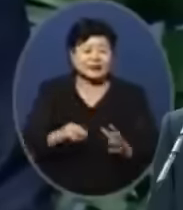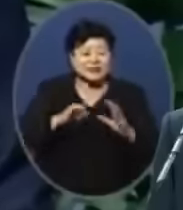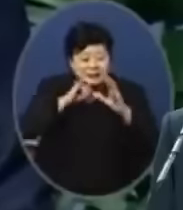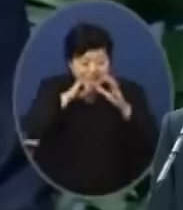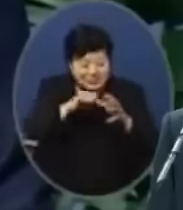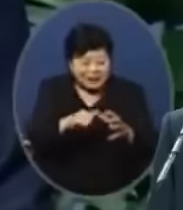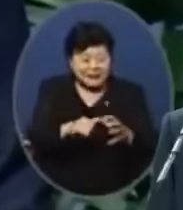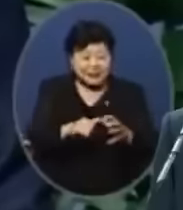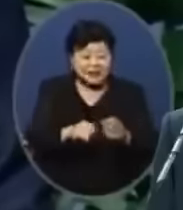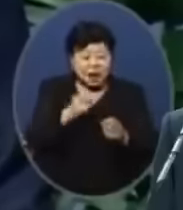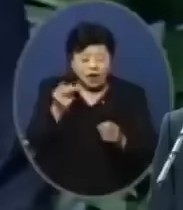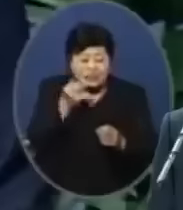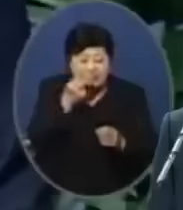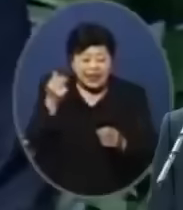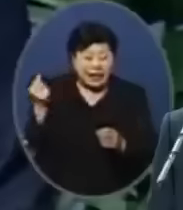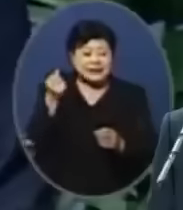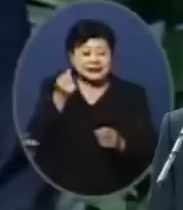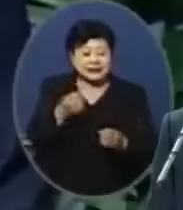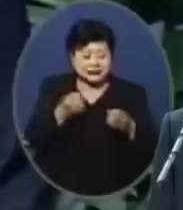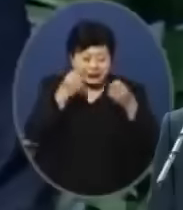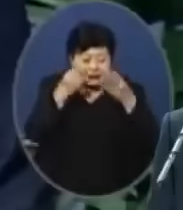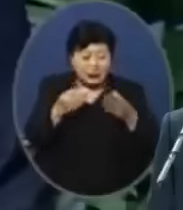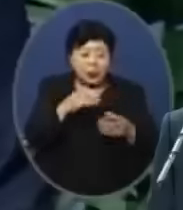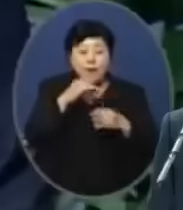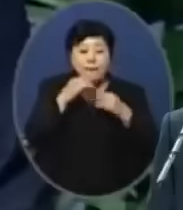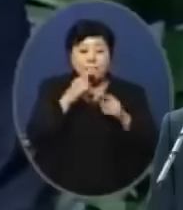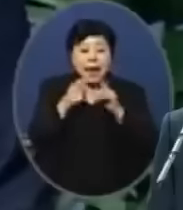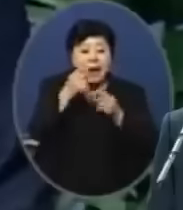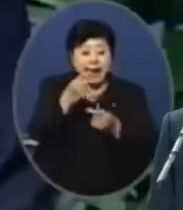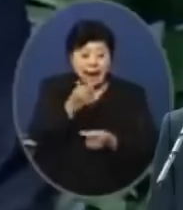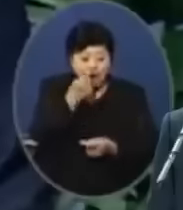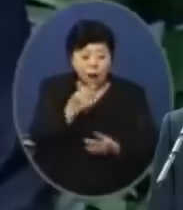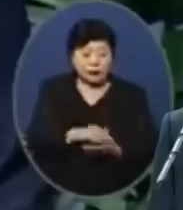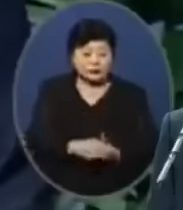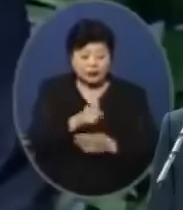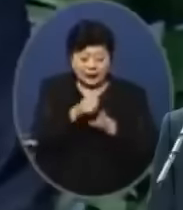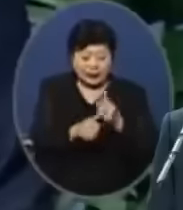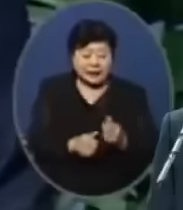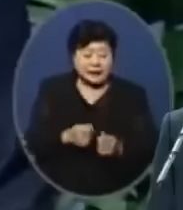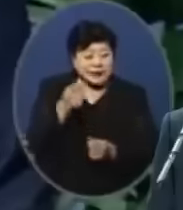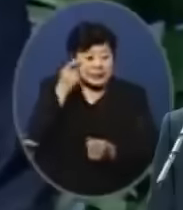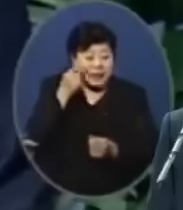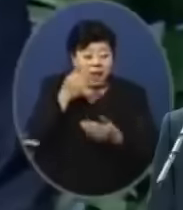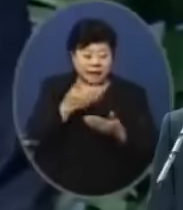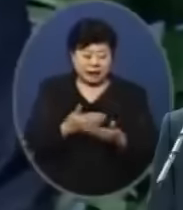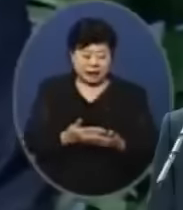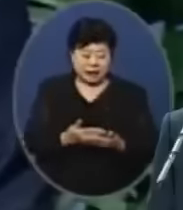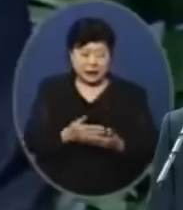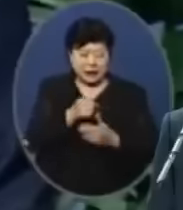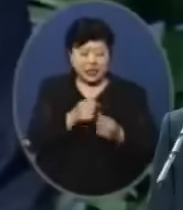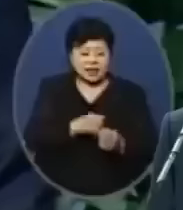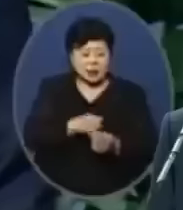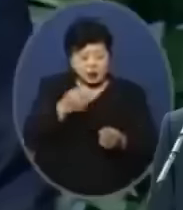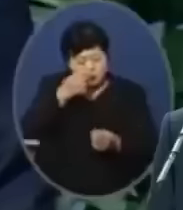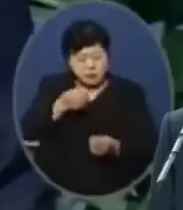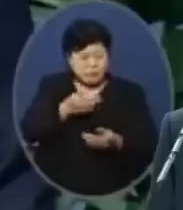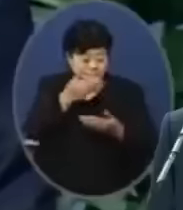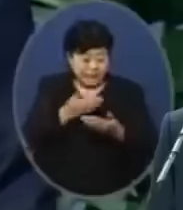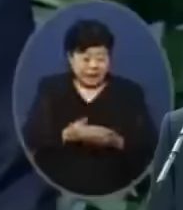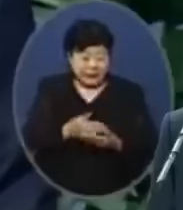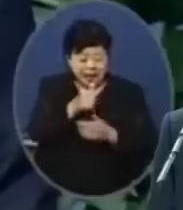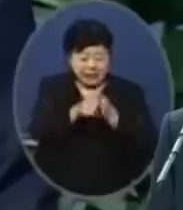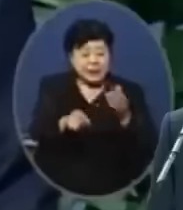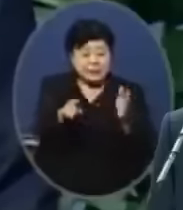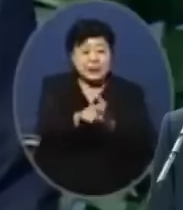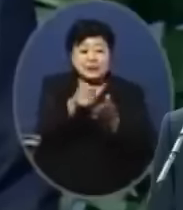세상에서 영생을 가진 새로운 은혜를 얻게 되는 것입니다. 하나님의 생각을 받아들이고 하나님의 꿈을 받아들이고